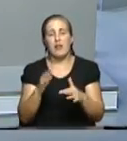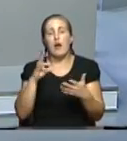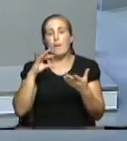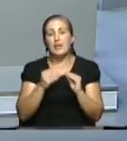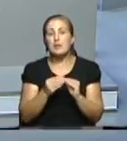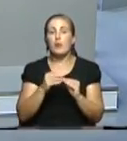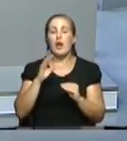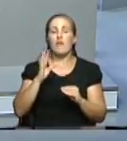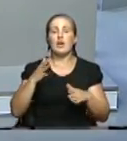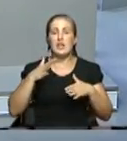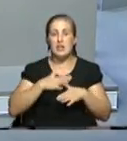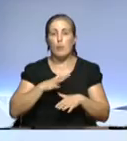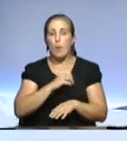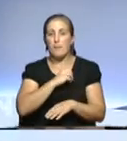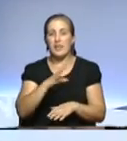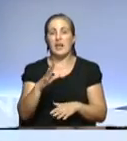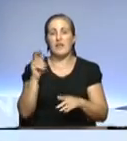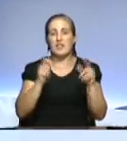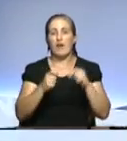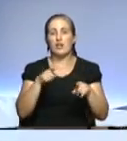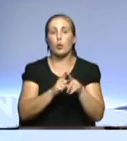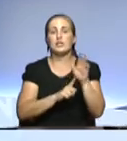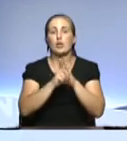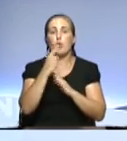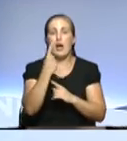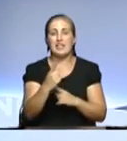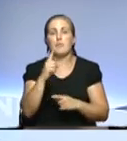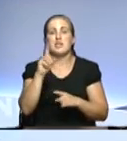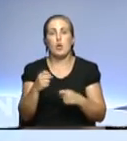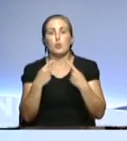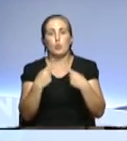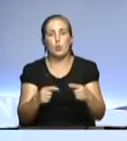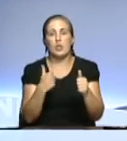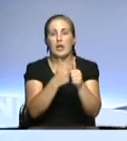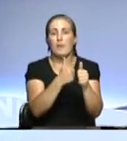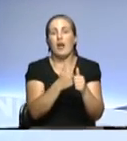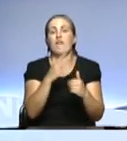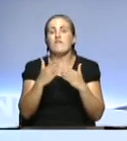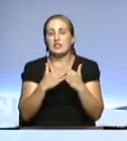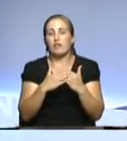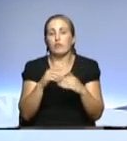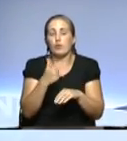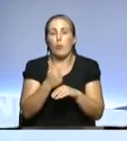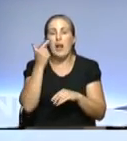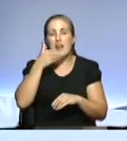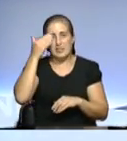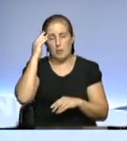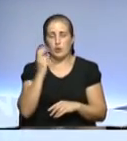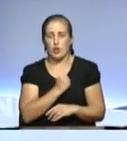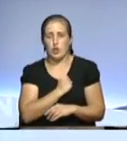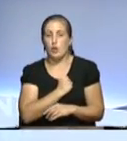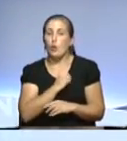крыму обилие фестивалях в этом году так в особенности стартуют один за другим в основном конечно летом к сожалению да но тем не менее